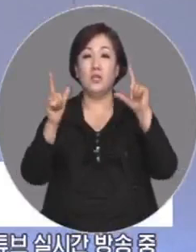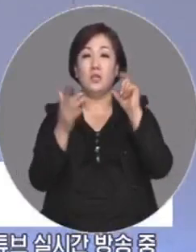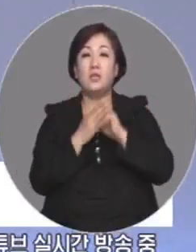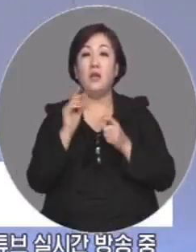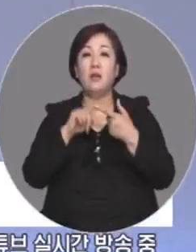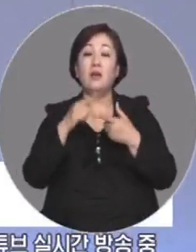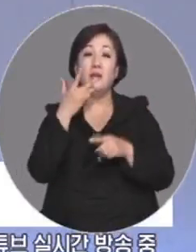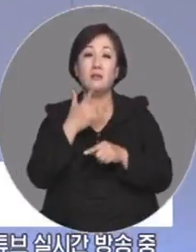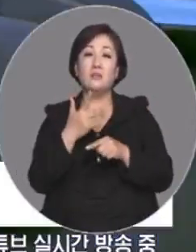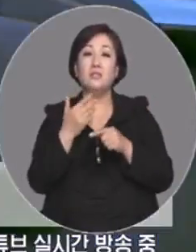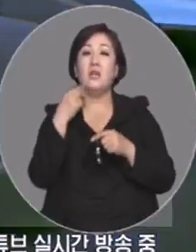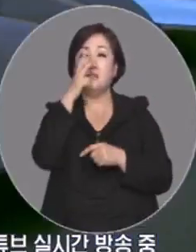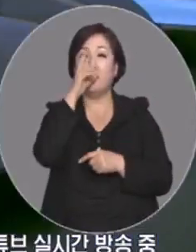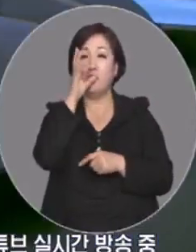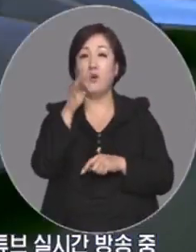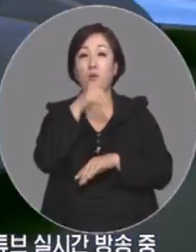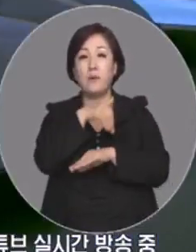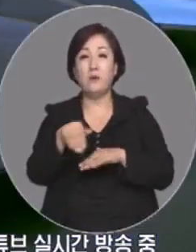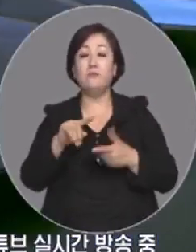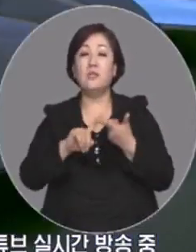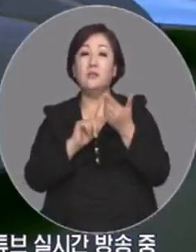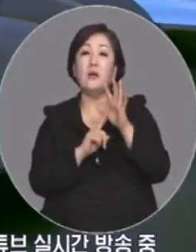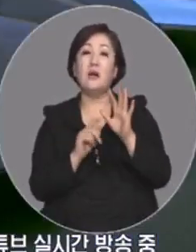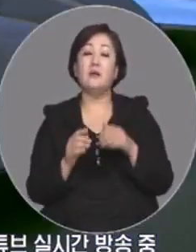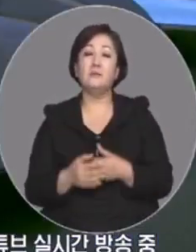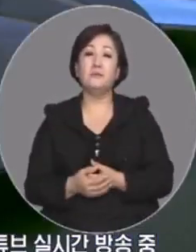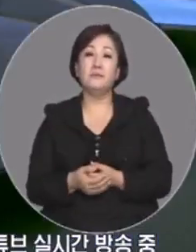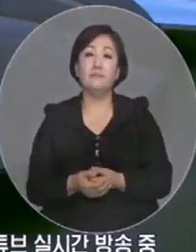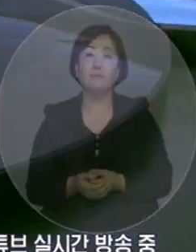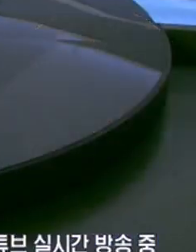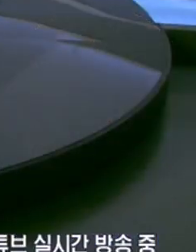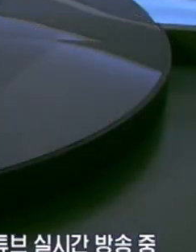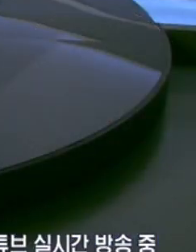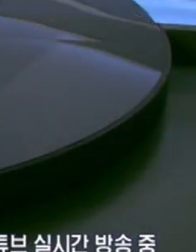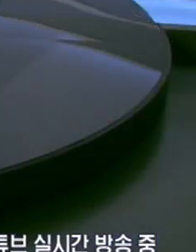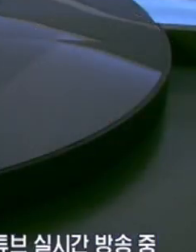시사진단에서 자세히 점검해 봅니다. UBC 뉴스 배대원입니다.